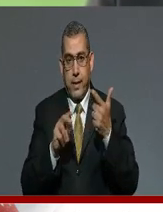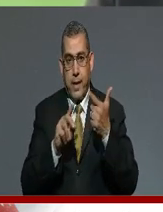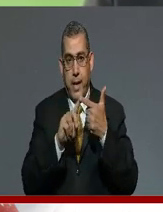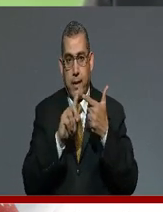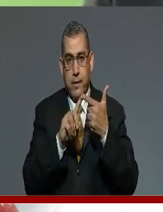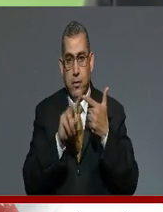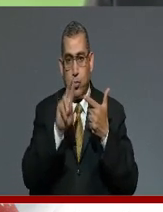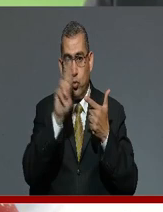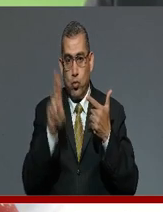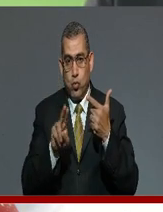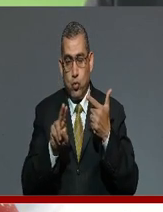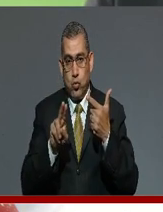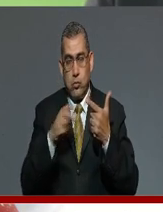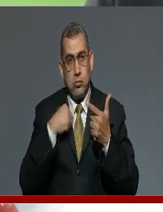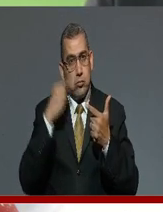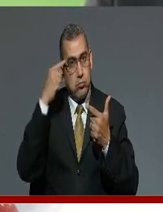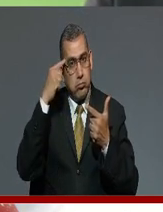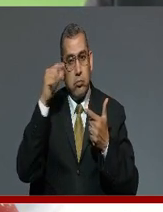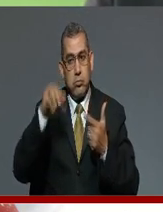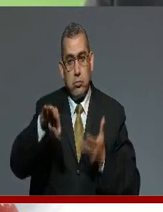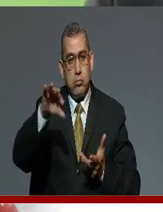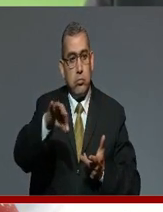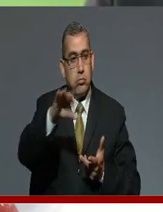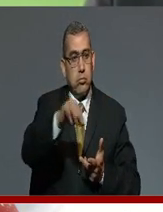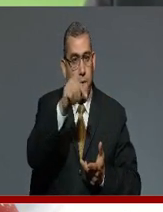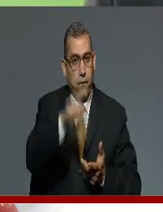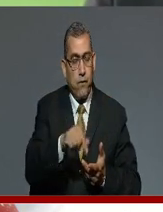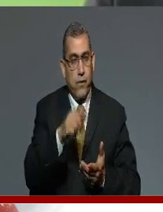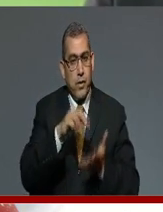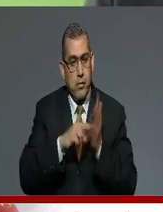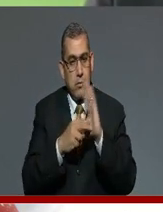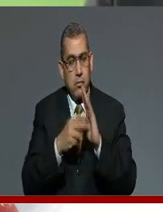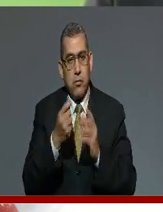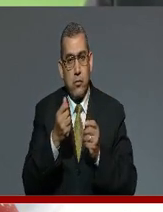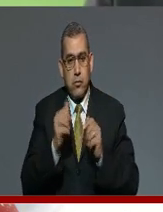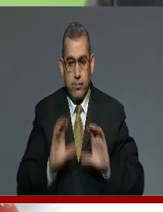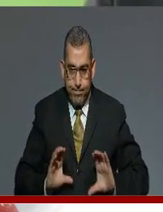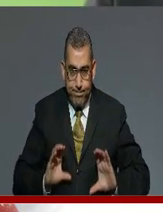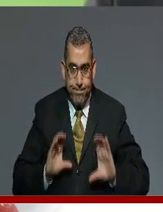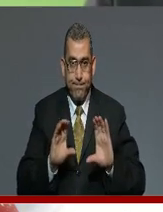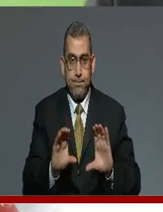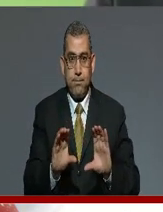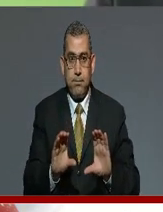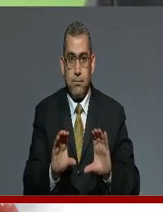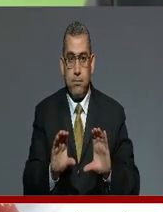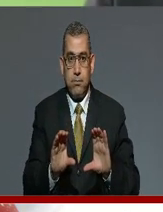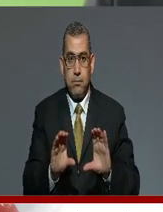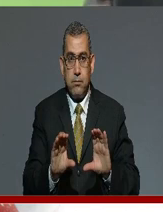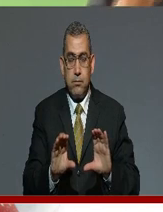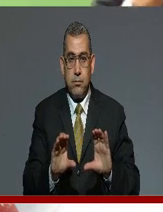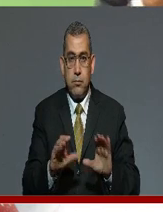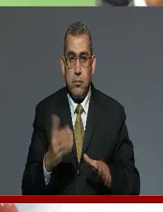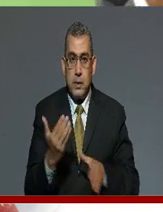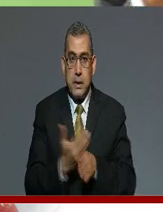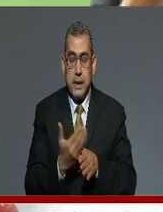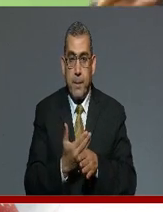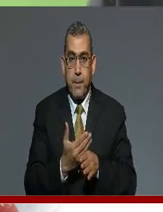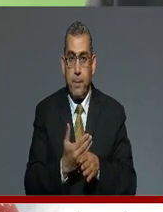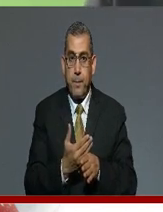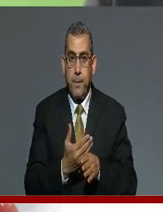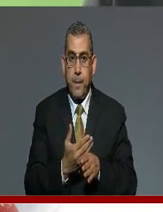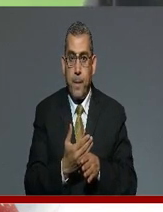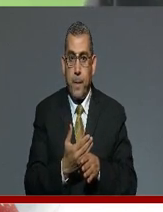اذكر ان بعض الدول قد قامت باستثمار اموال لكي نقوم